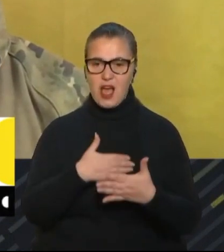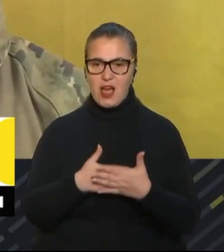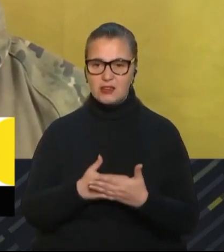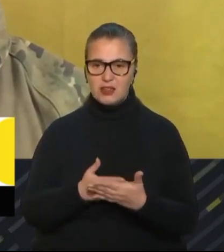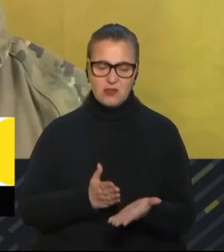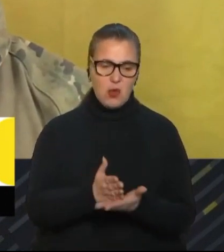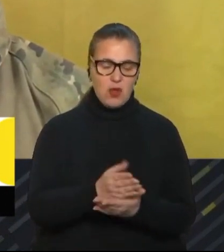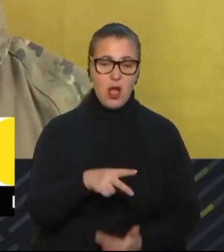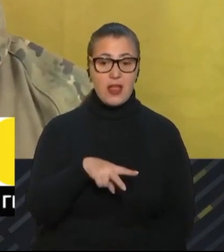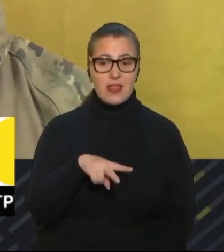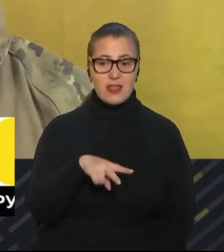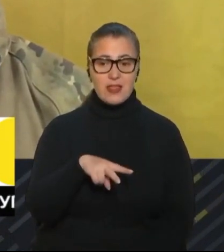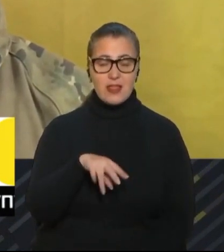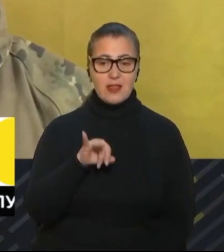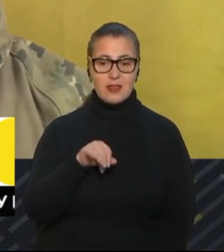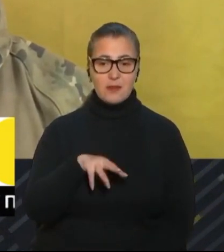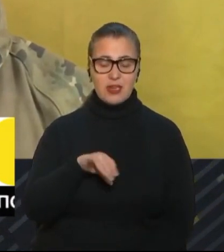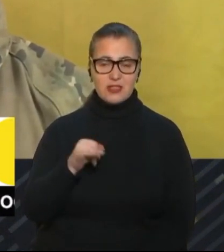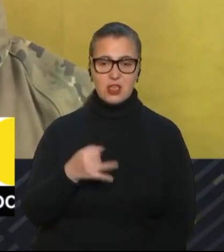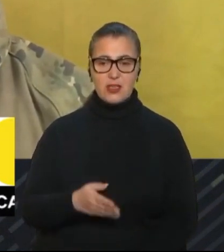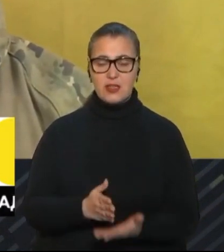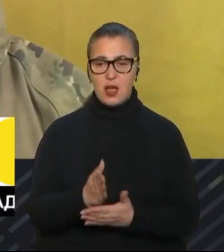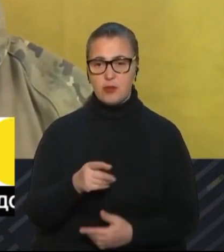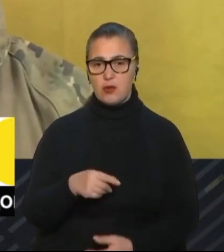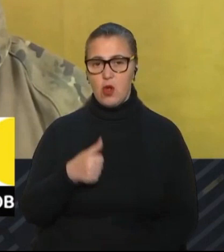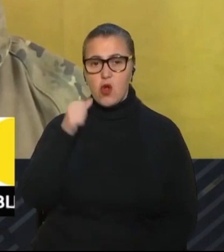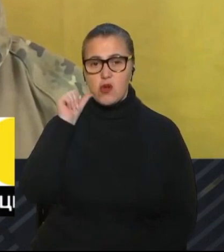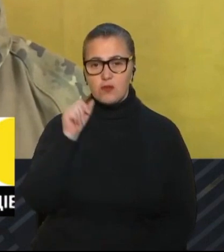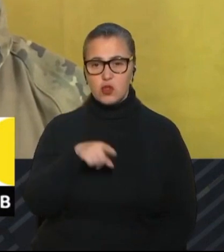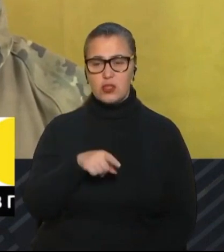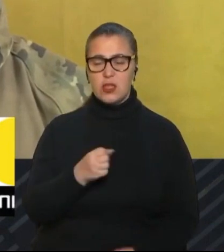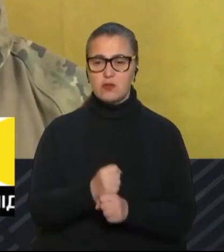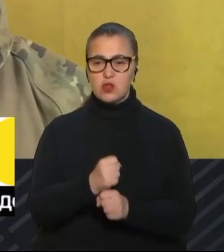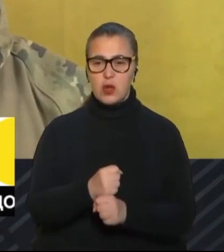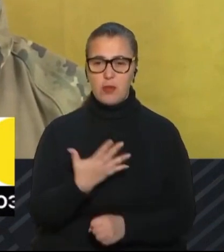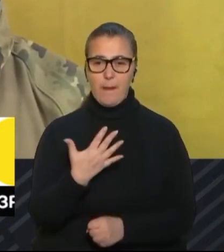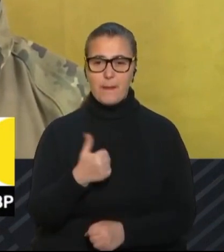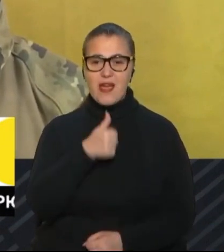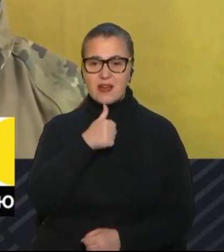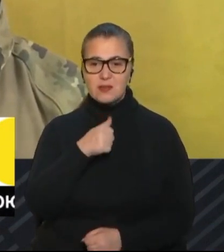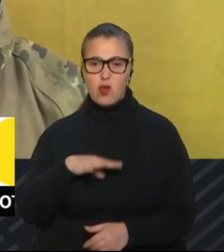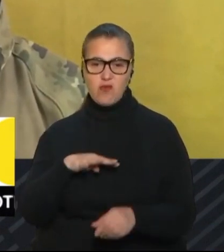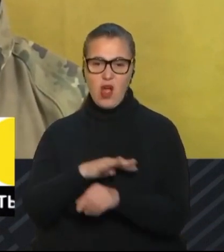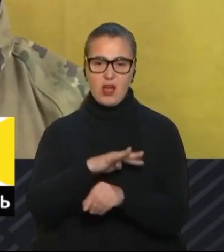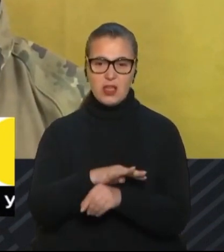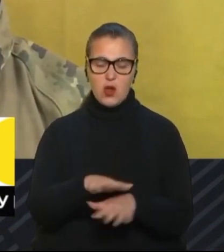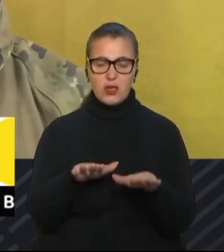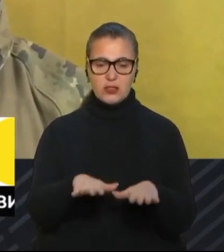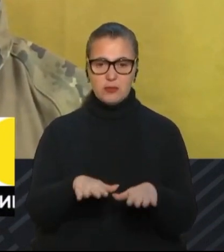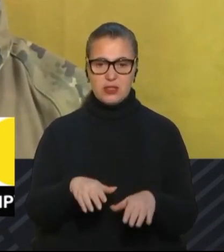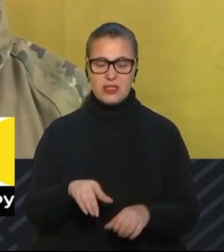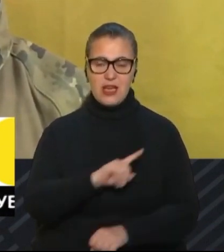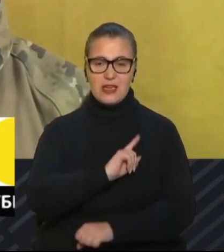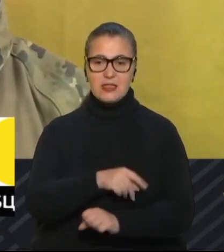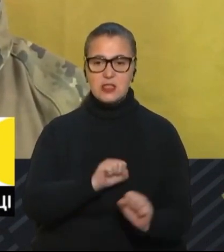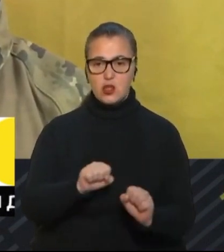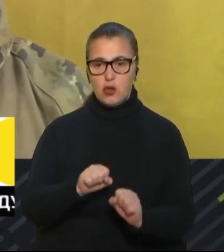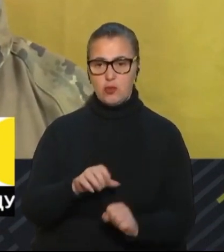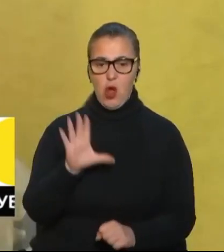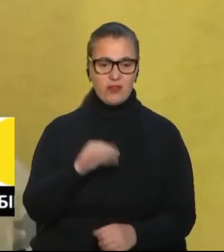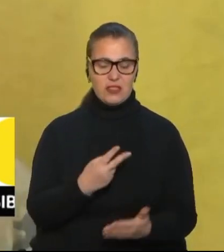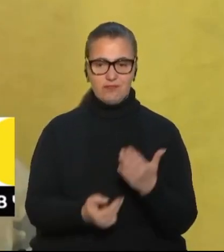Лиманському напрямку. Протягом минулої доби він там здійснив 5 спроб атакувати позиції сил оборони, усі